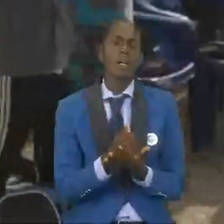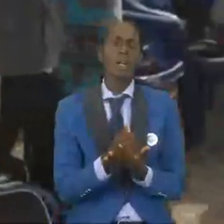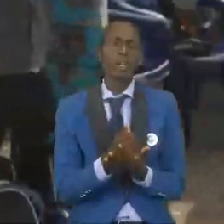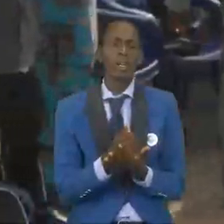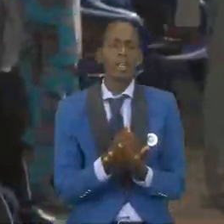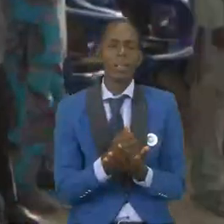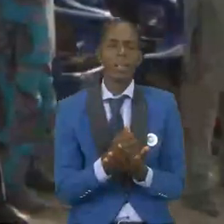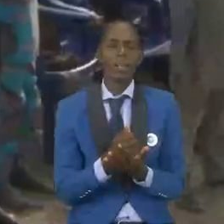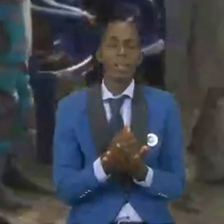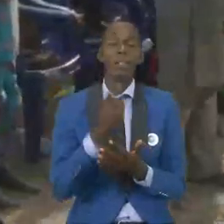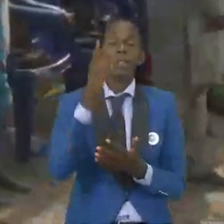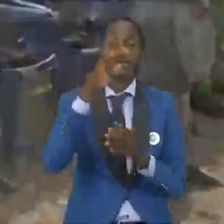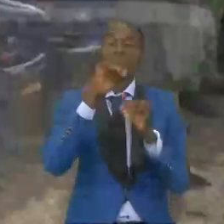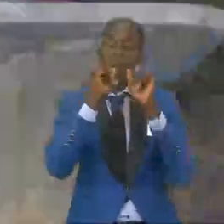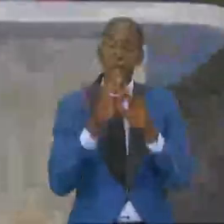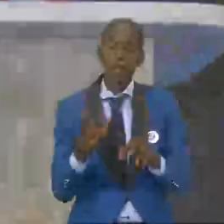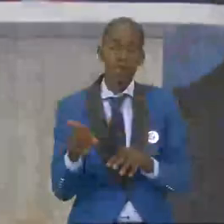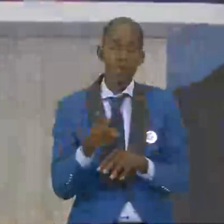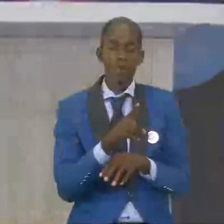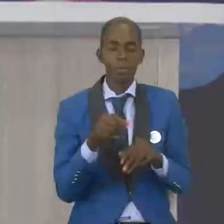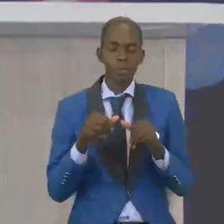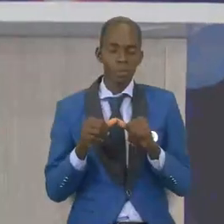nous prions.